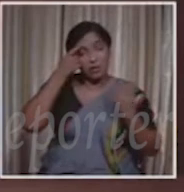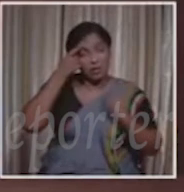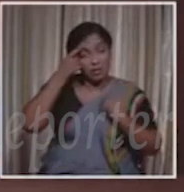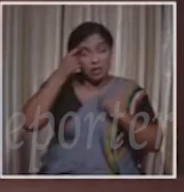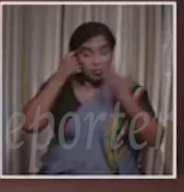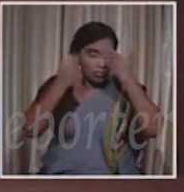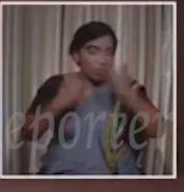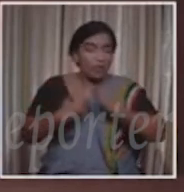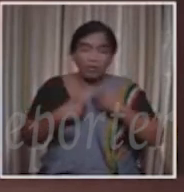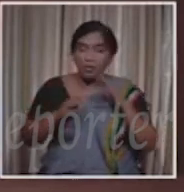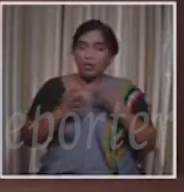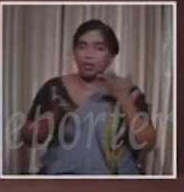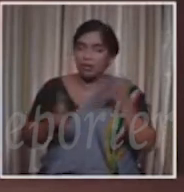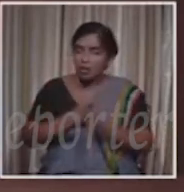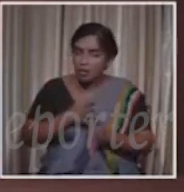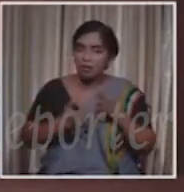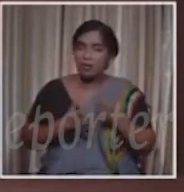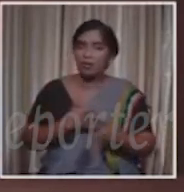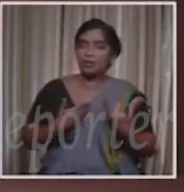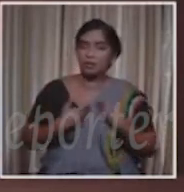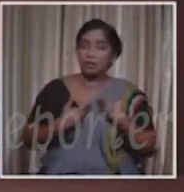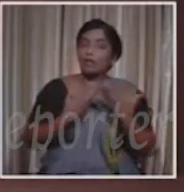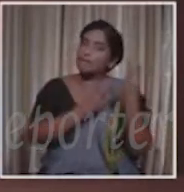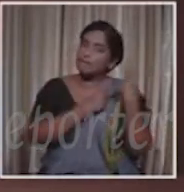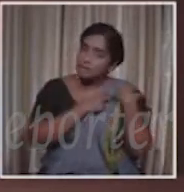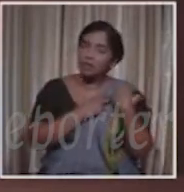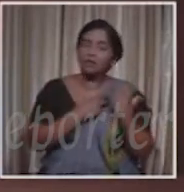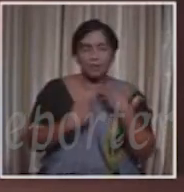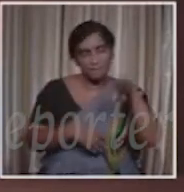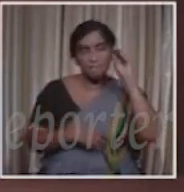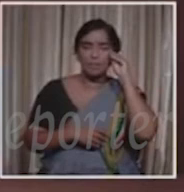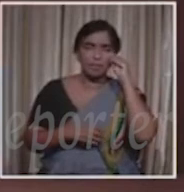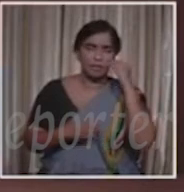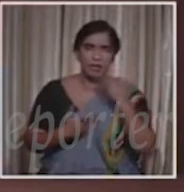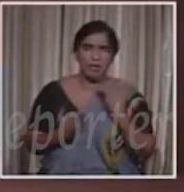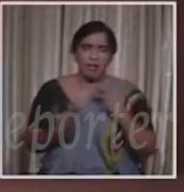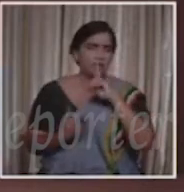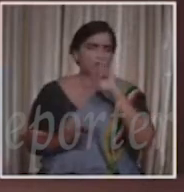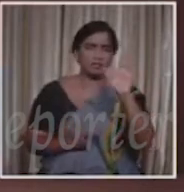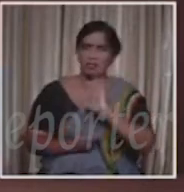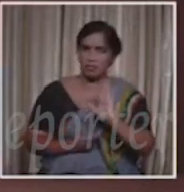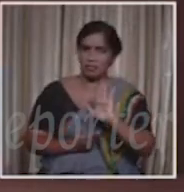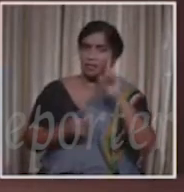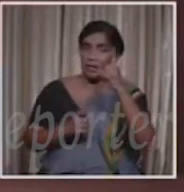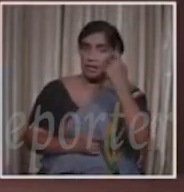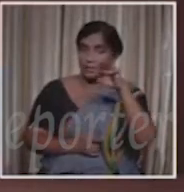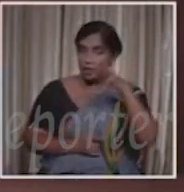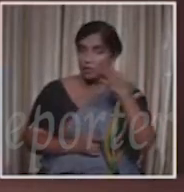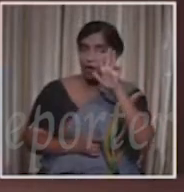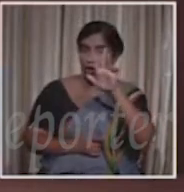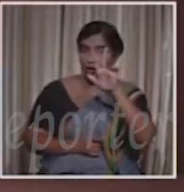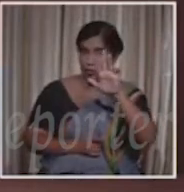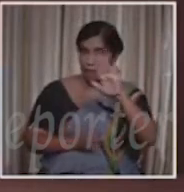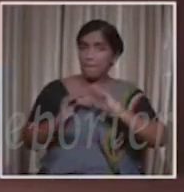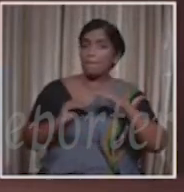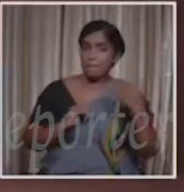අපි ලෑස්ති. අපි අපේ පැත්තෙන් සිදු වූ අඩුපාඩුකම් බාර ගන්නත් පැකිලෙන්නේ නැති දේශපාලන ව්‍යාපාරයක්. ඒ